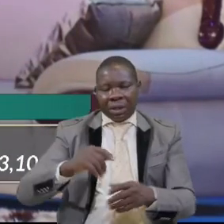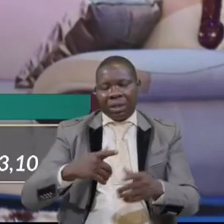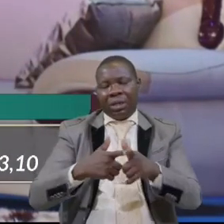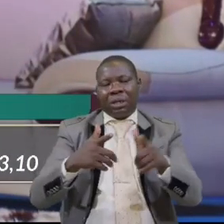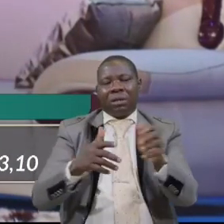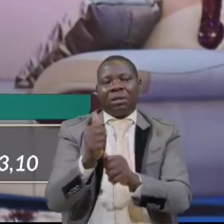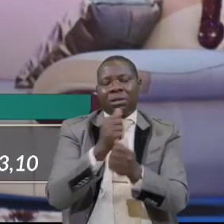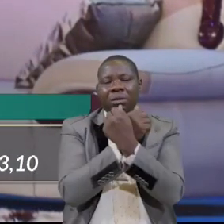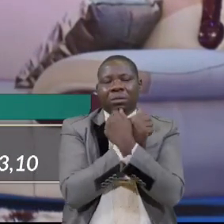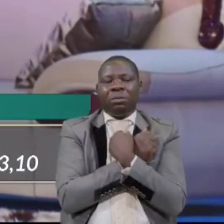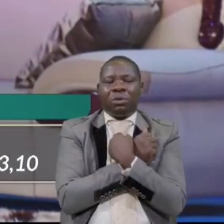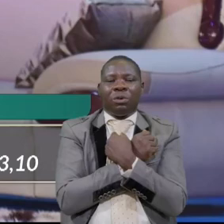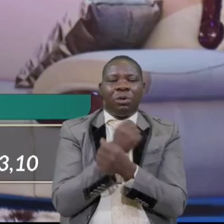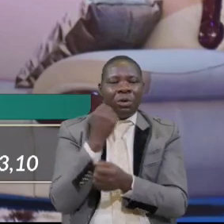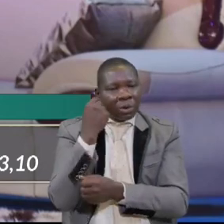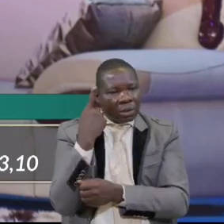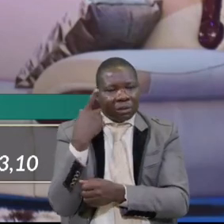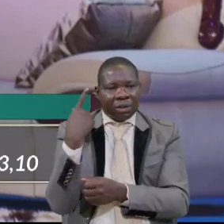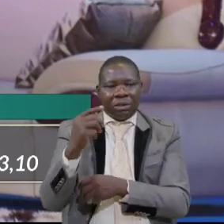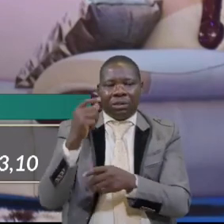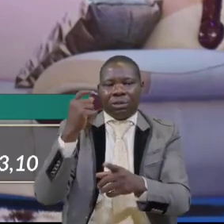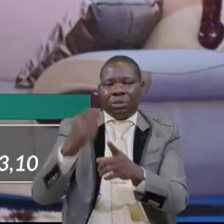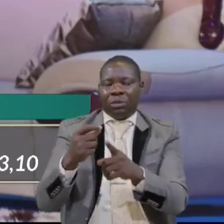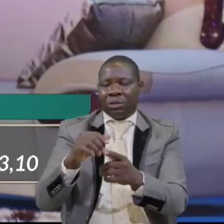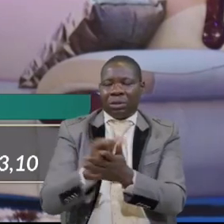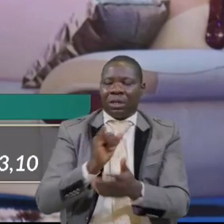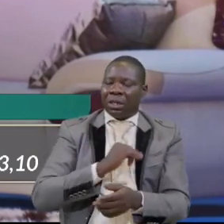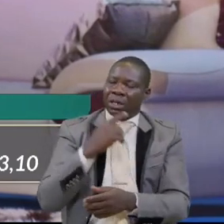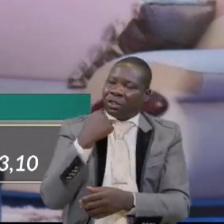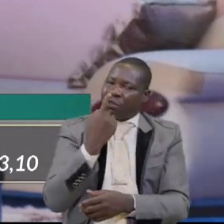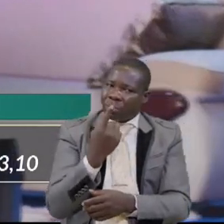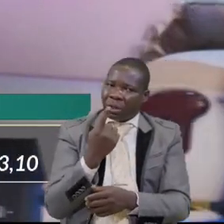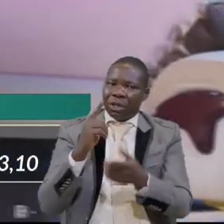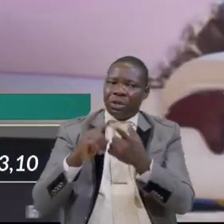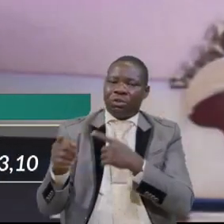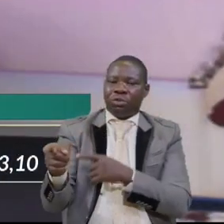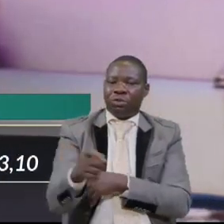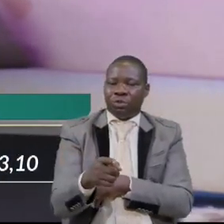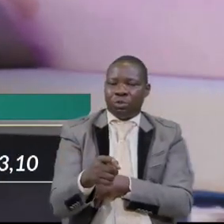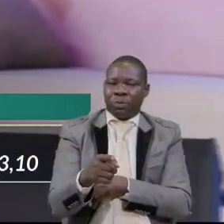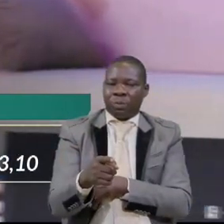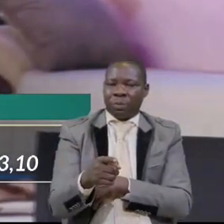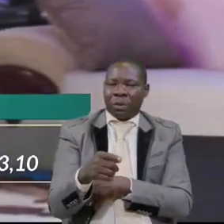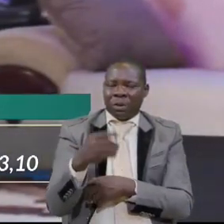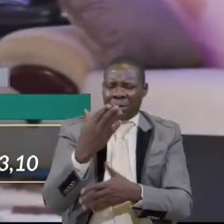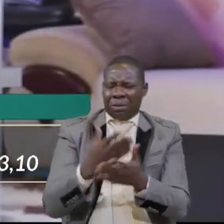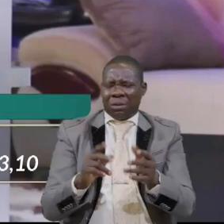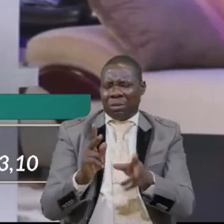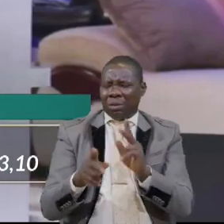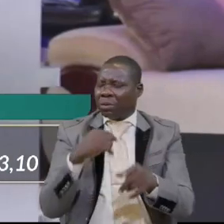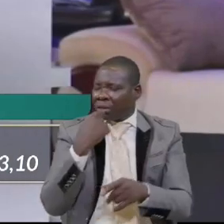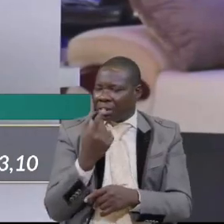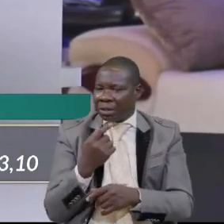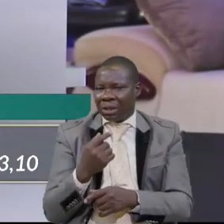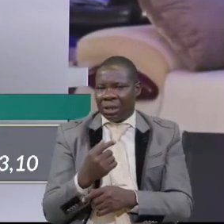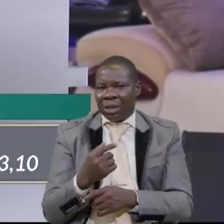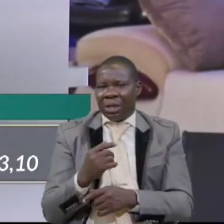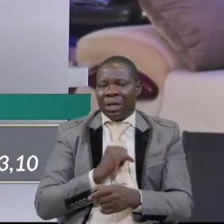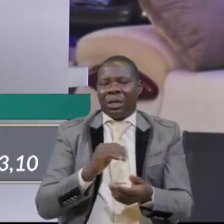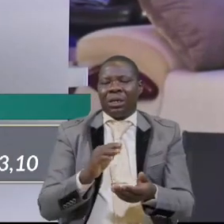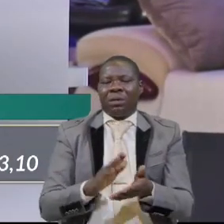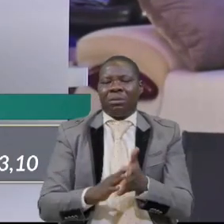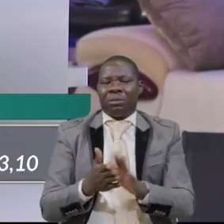sois attentif aux paroles que je vais te dire. Vous voyez, certaines personnes disent,